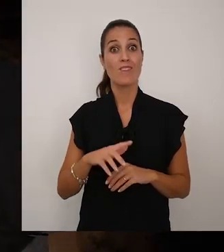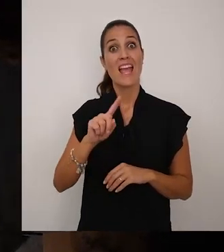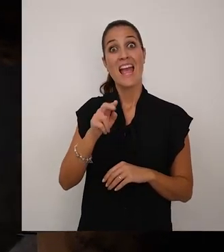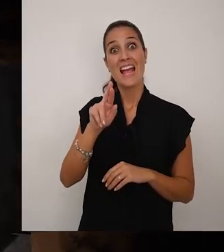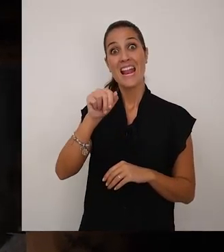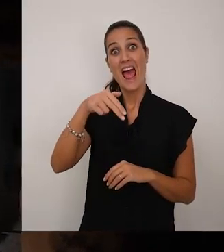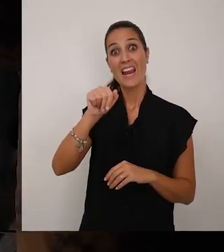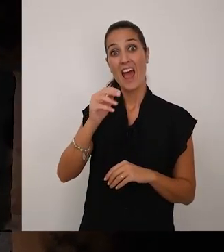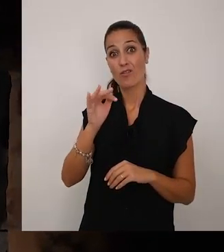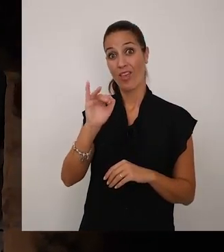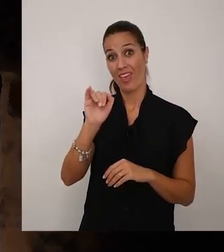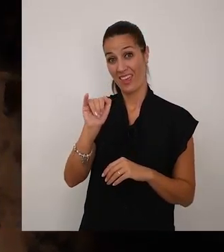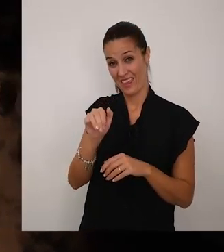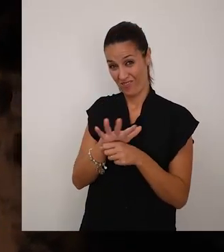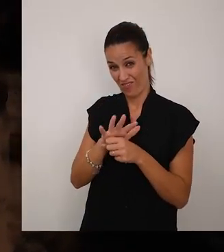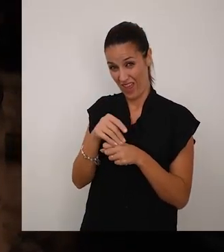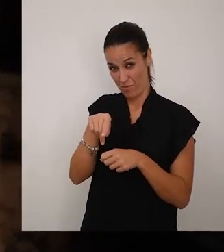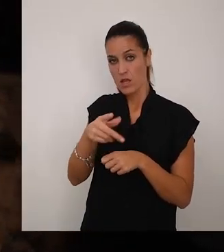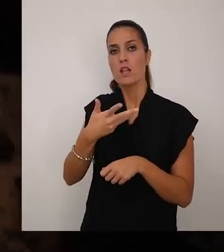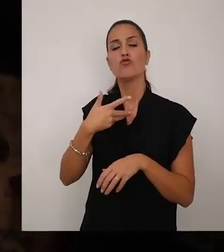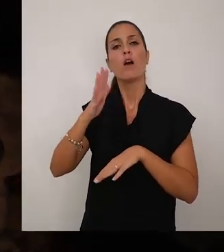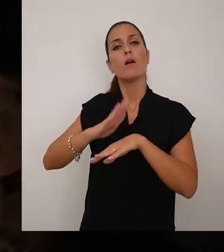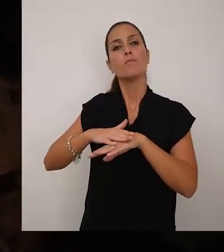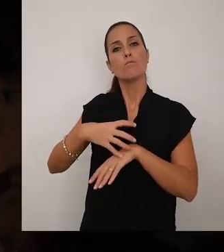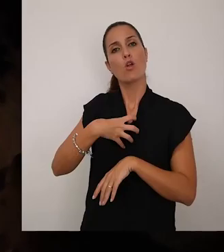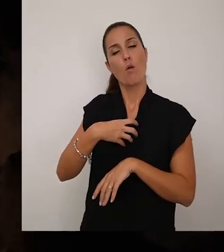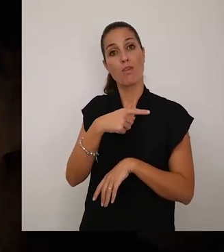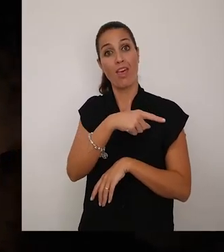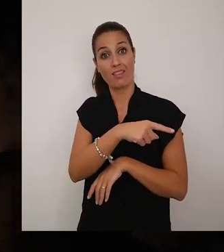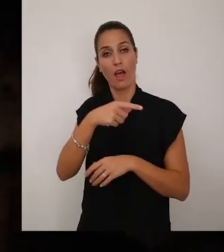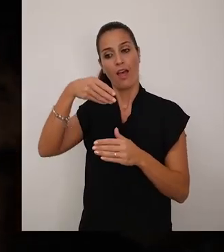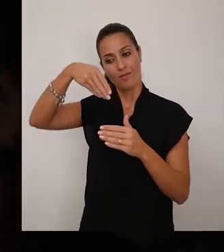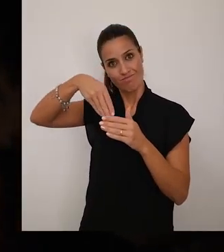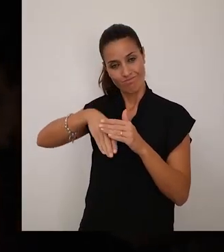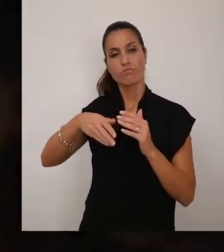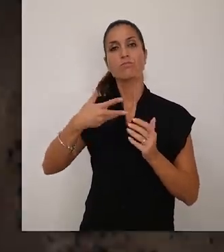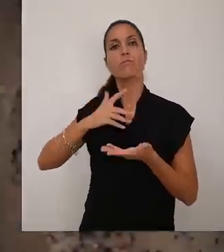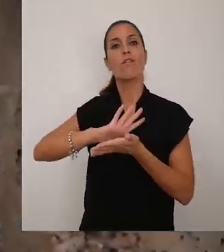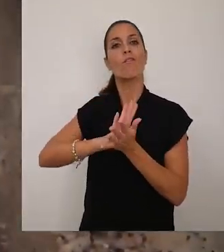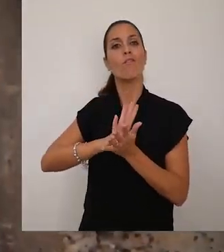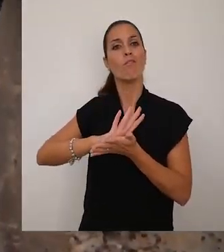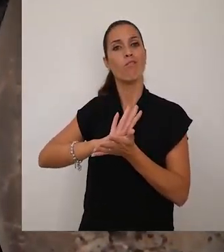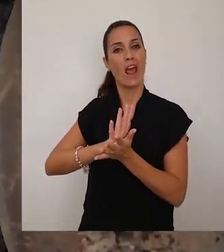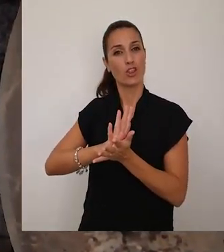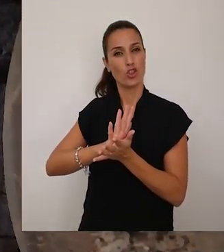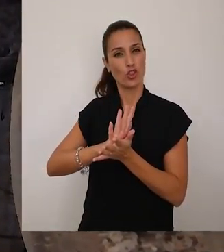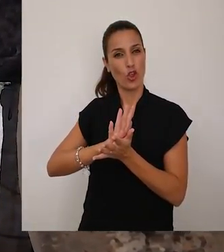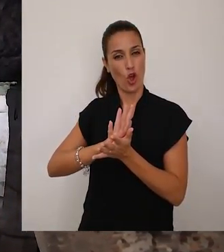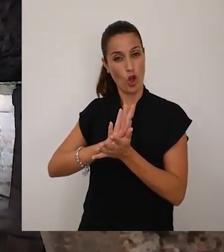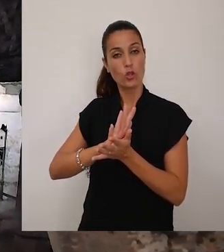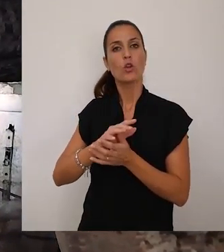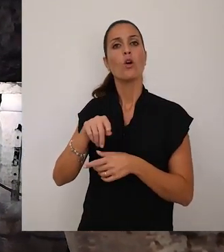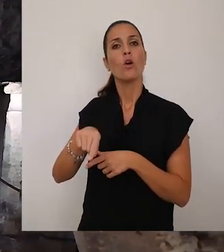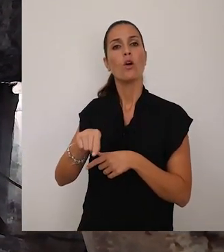Ai Granafei apparteneva il frantoio ipogeo scavato interamente nella roccia e collocato nei pressi dell'antica Porta Filia,